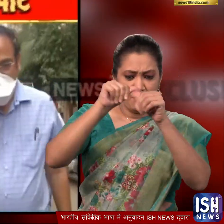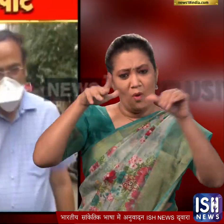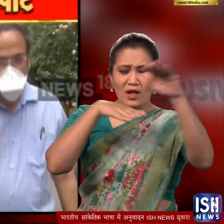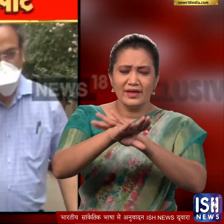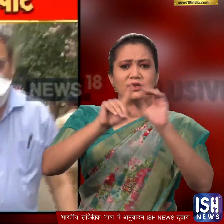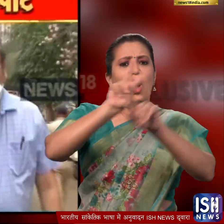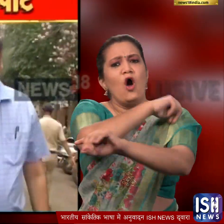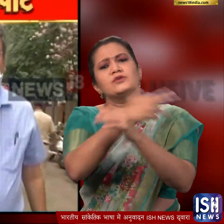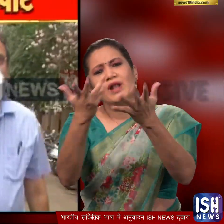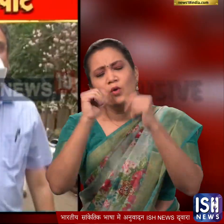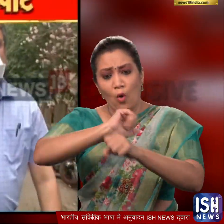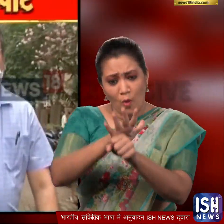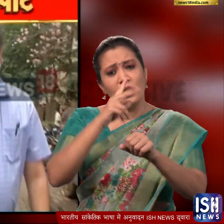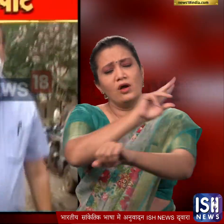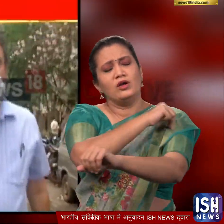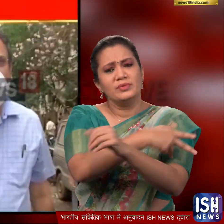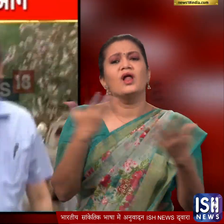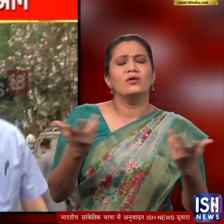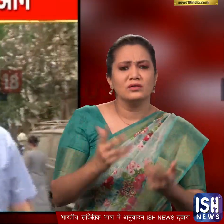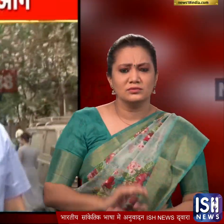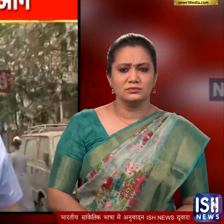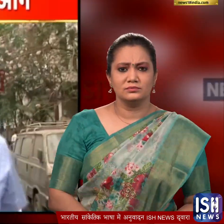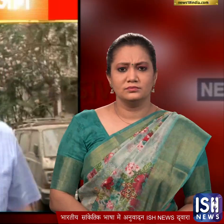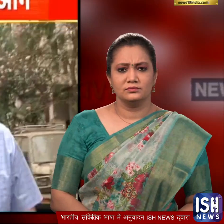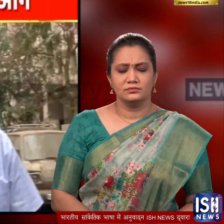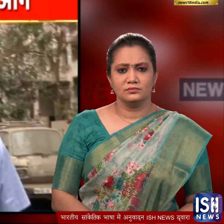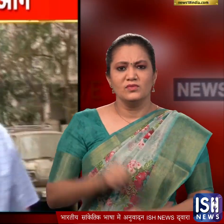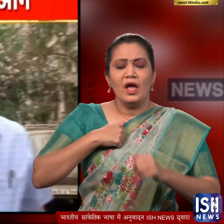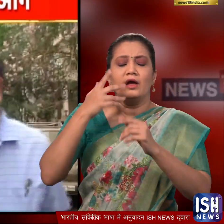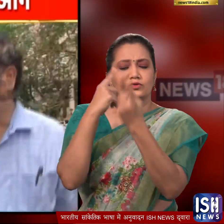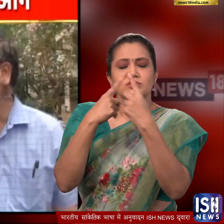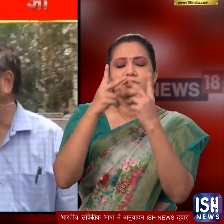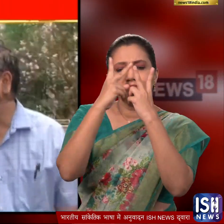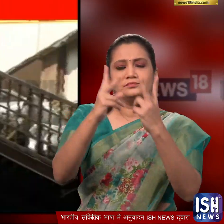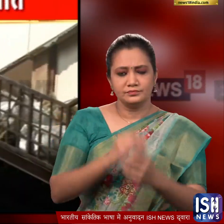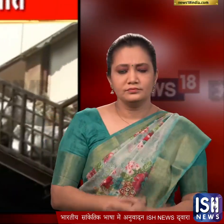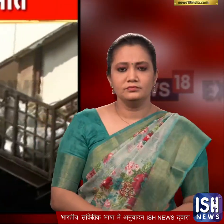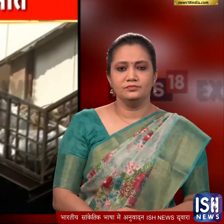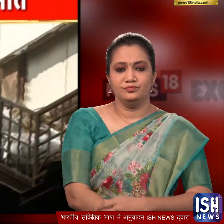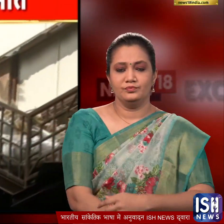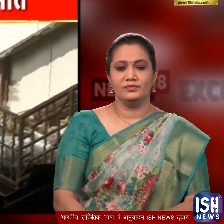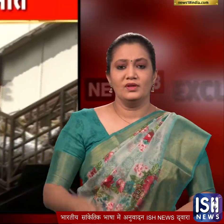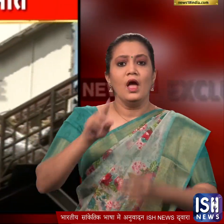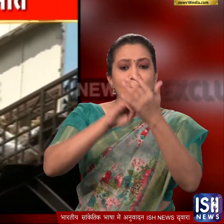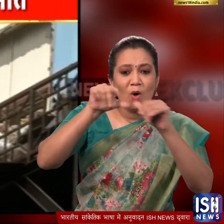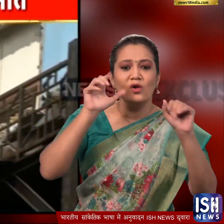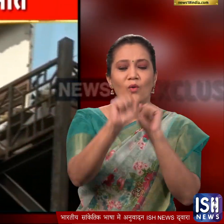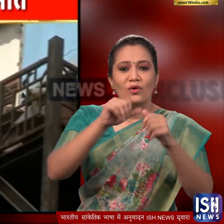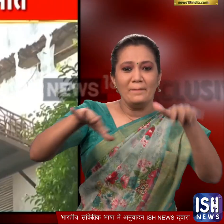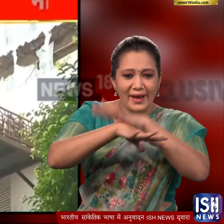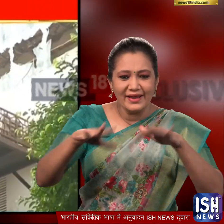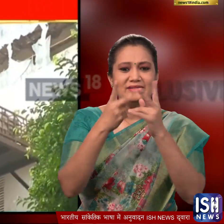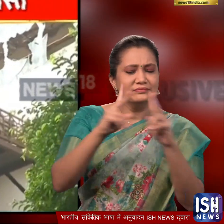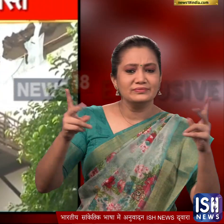ये मॉल के अंदर कोविड हॉस्पिटल कैसे बन गया? नहीं, वो रिपोर्ट आने के तब तक मैं बता नहीं सकता। बड़ी लापरवाही मॉल के इंतजामों में भी